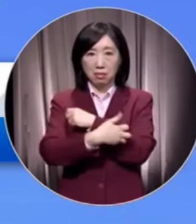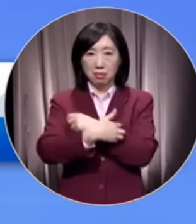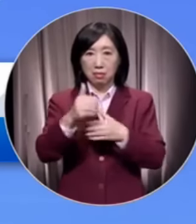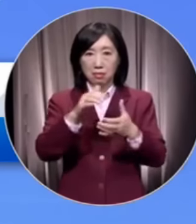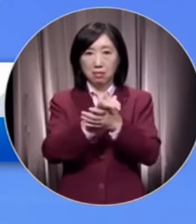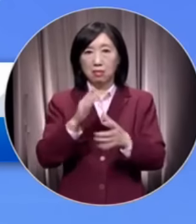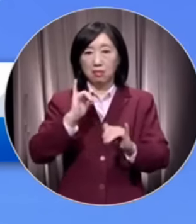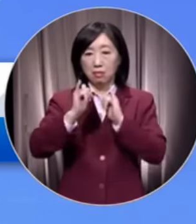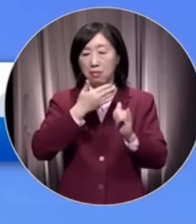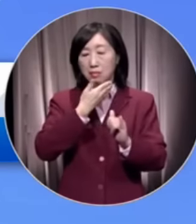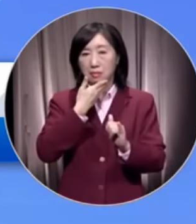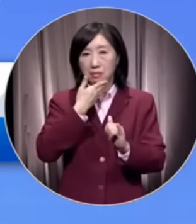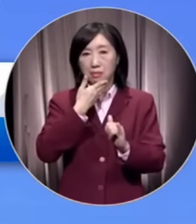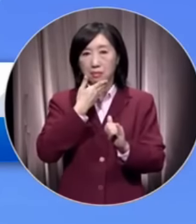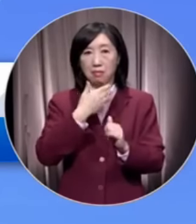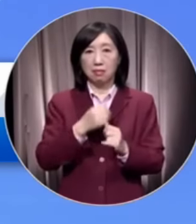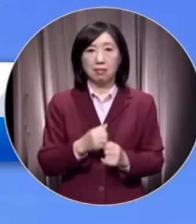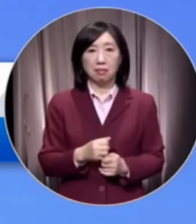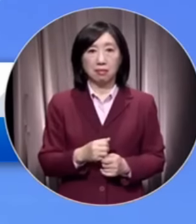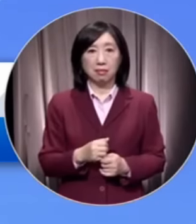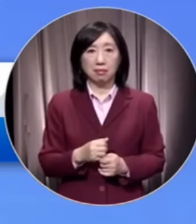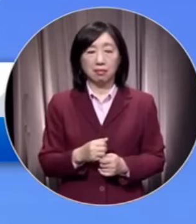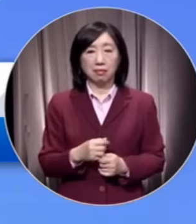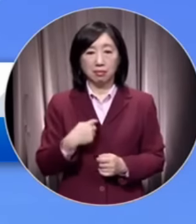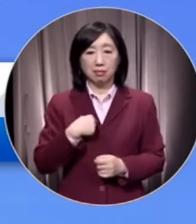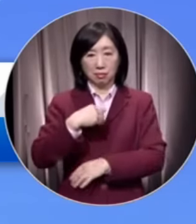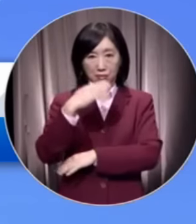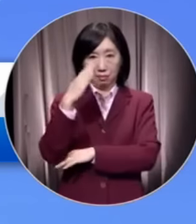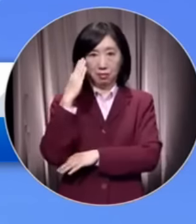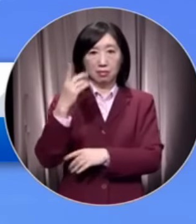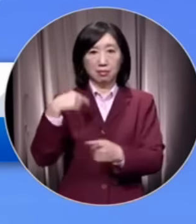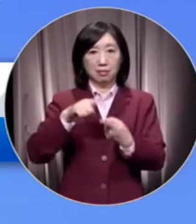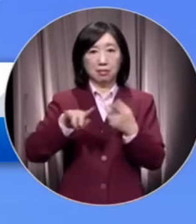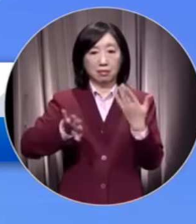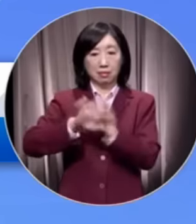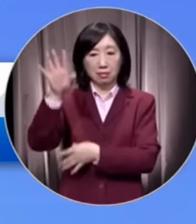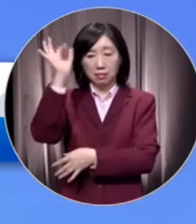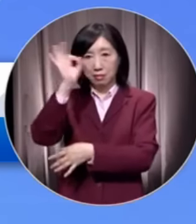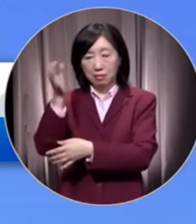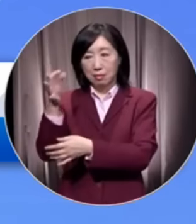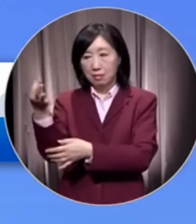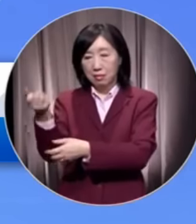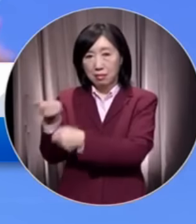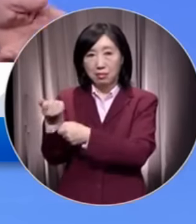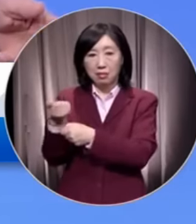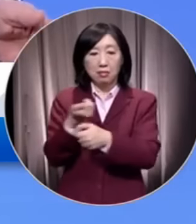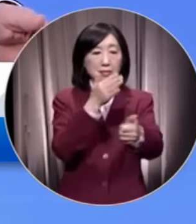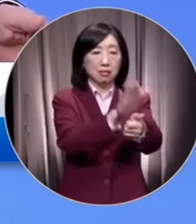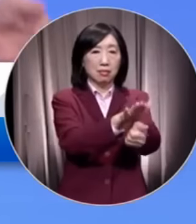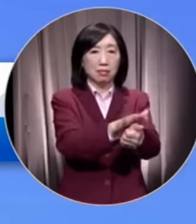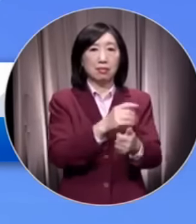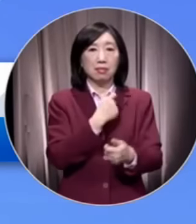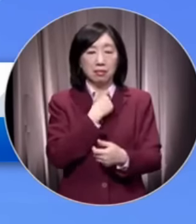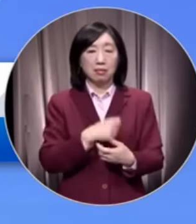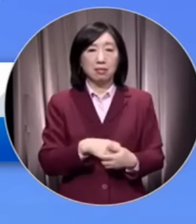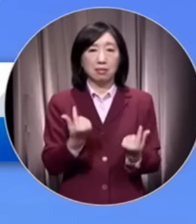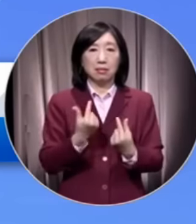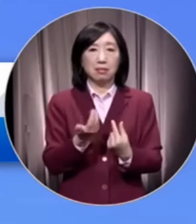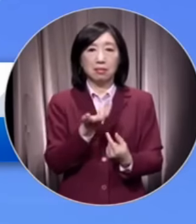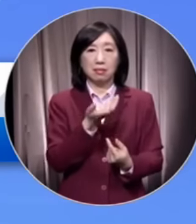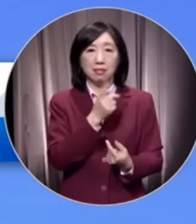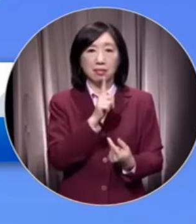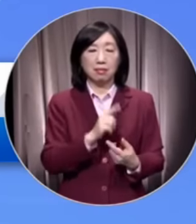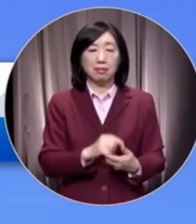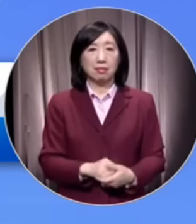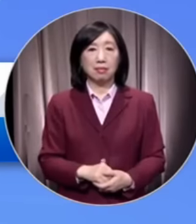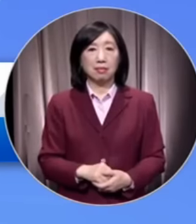社会福利的部分，我们政府另开裁员帮他们去处理，包括刚刚我们所说